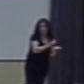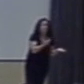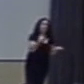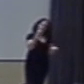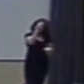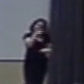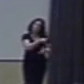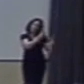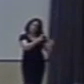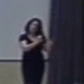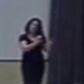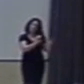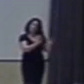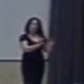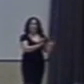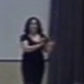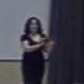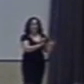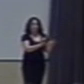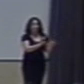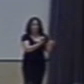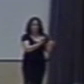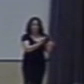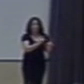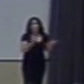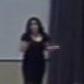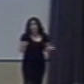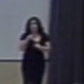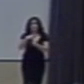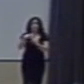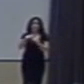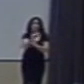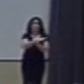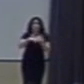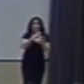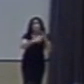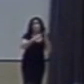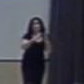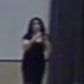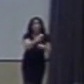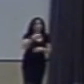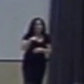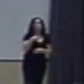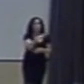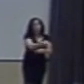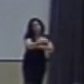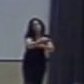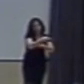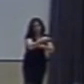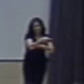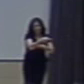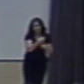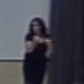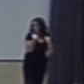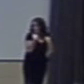podem renunciar a exigir als mitjans privats a la seva responsabilitat, perquè si no